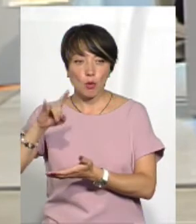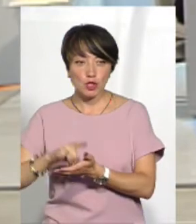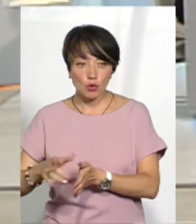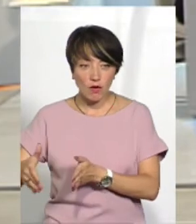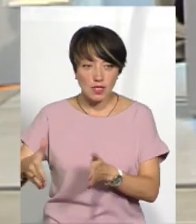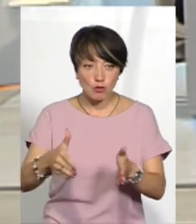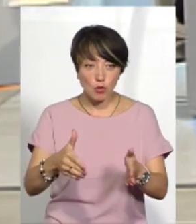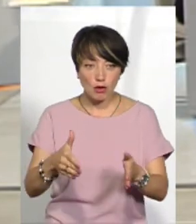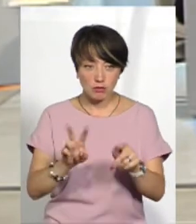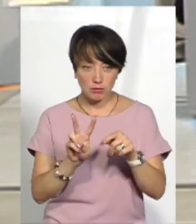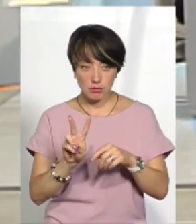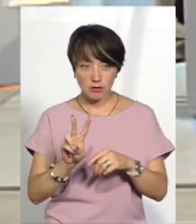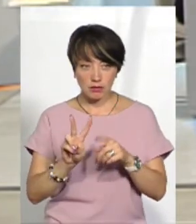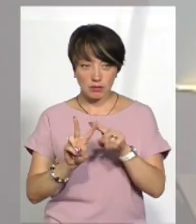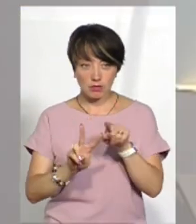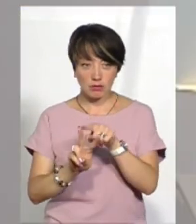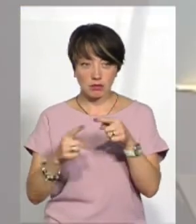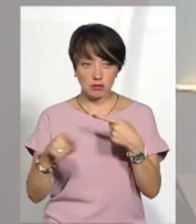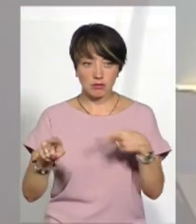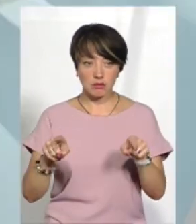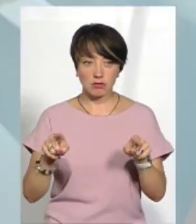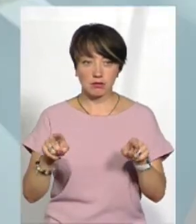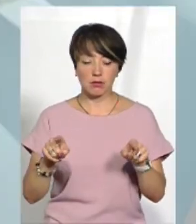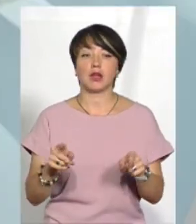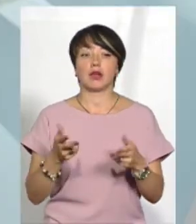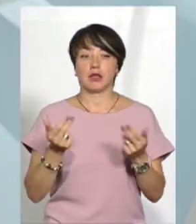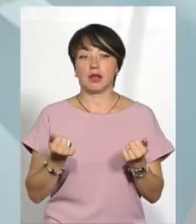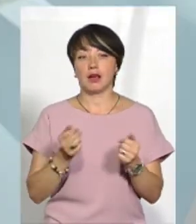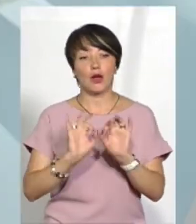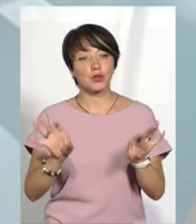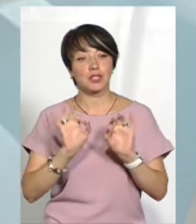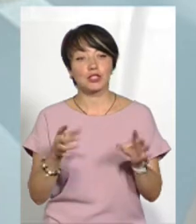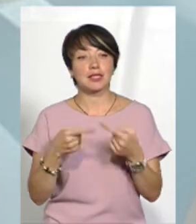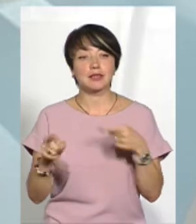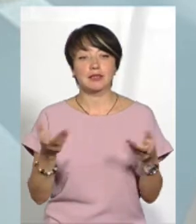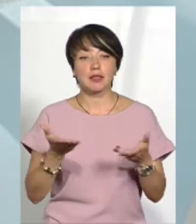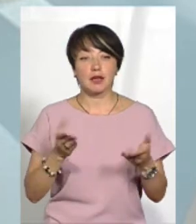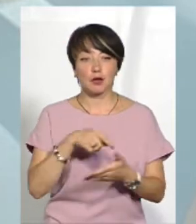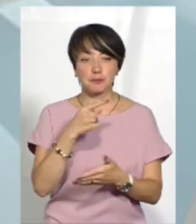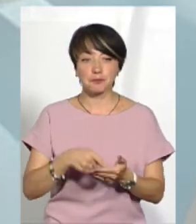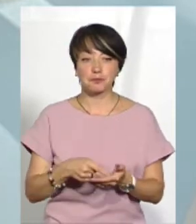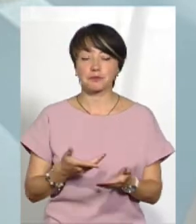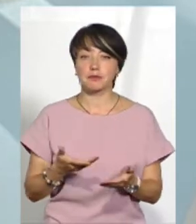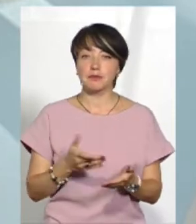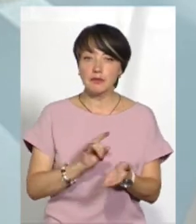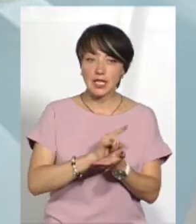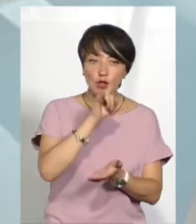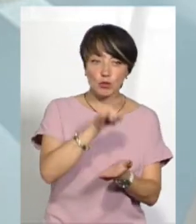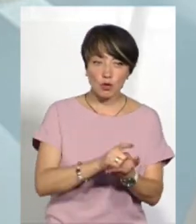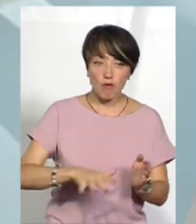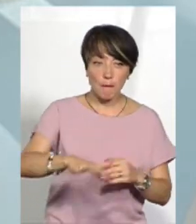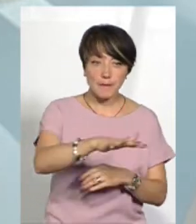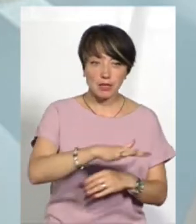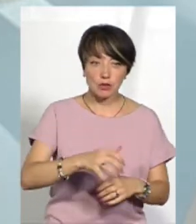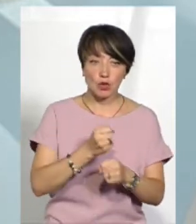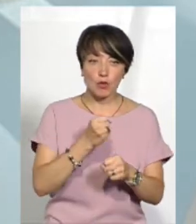злітно-посадкова смуга – це не одне те саме. Не одне те саме. Розкажіть різницю. Ми злітно-посадковий майданчик